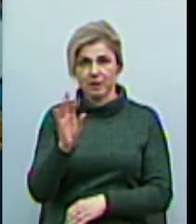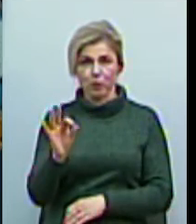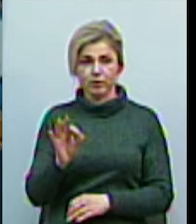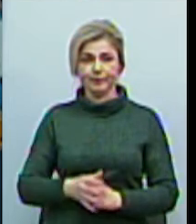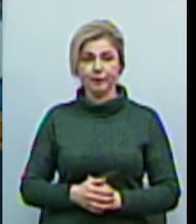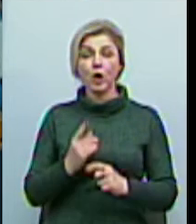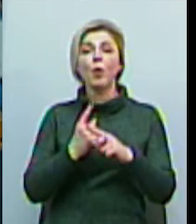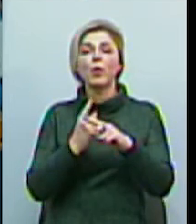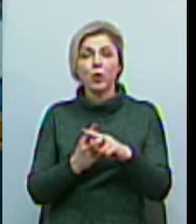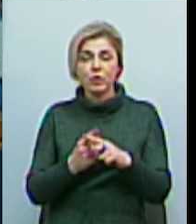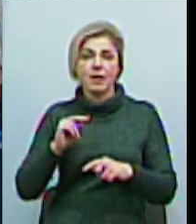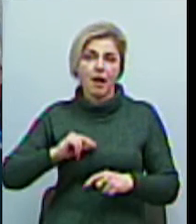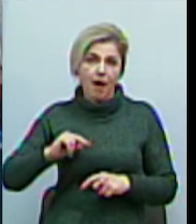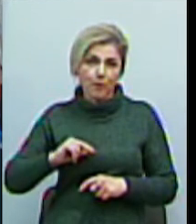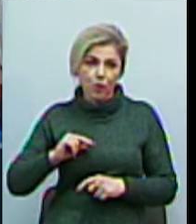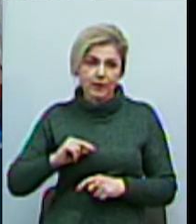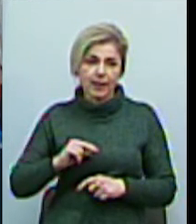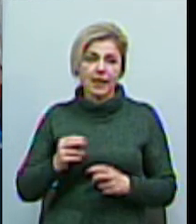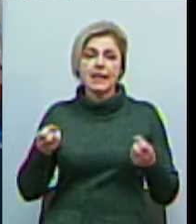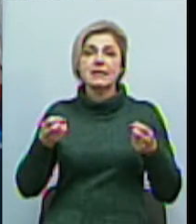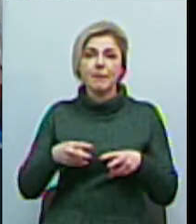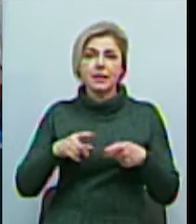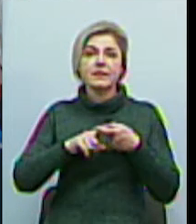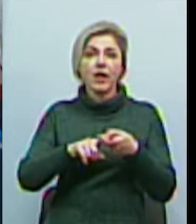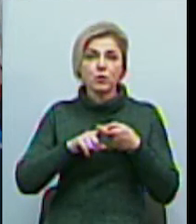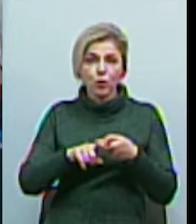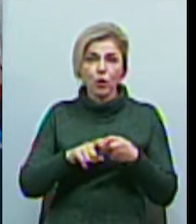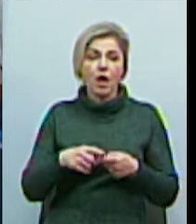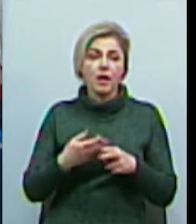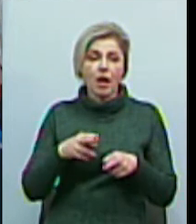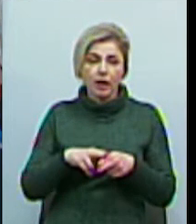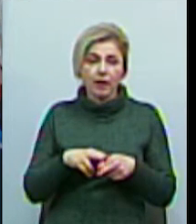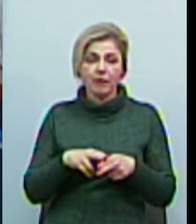оцінювання. Плюс робота спецзв'язку, які